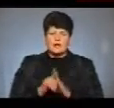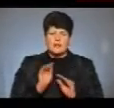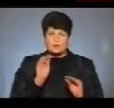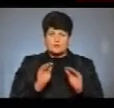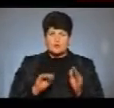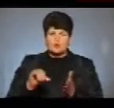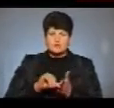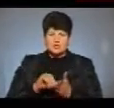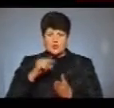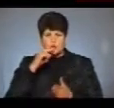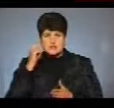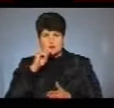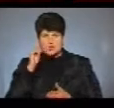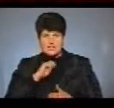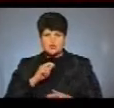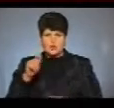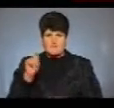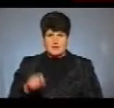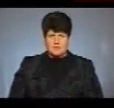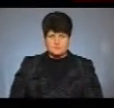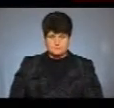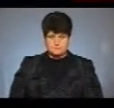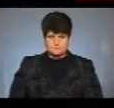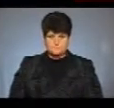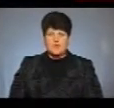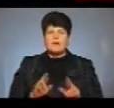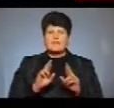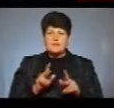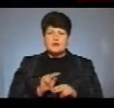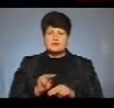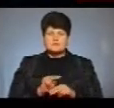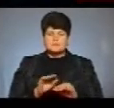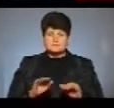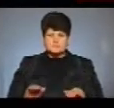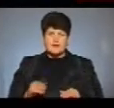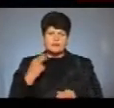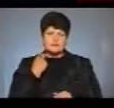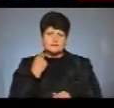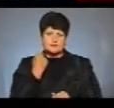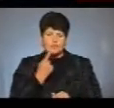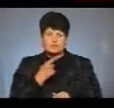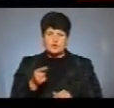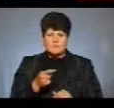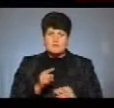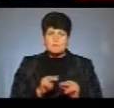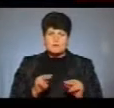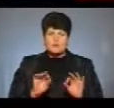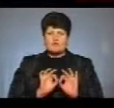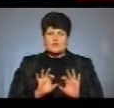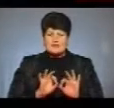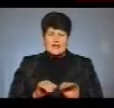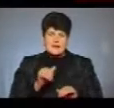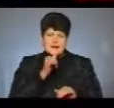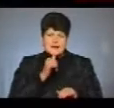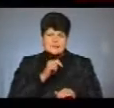учасників російсько-української війни. Як навчати учнів англійської? Тернопільським педагогам розповіла експерт з